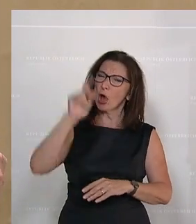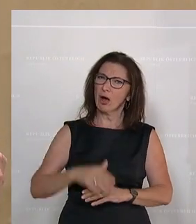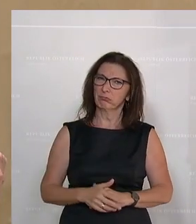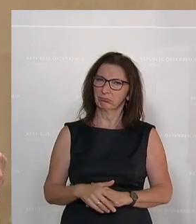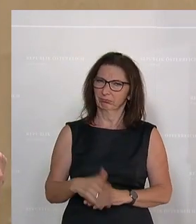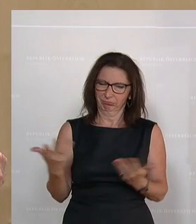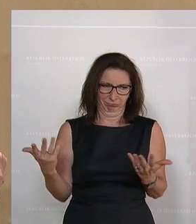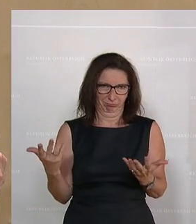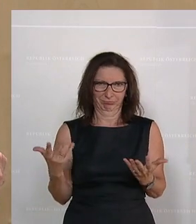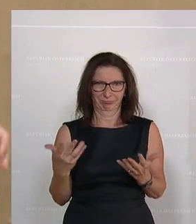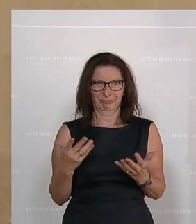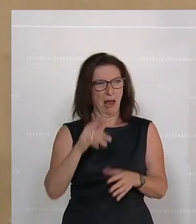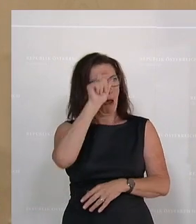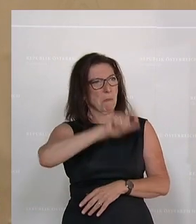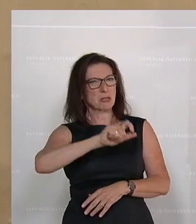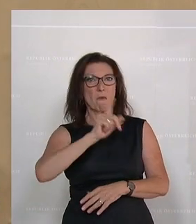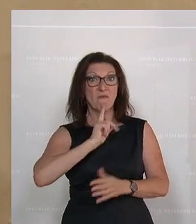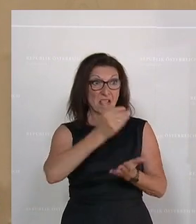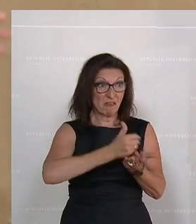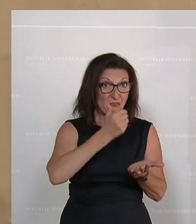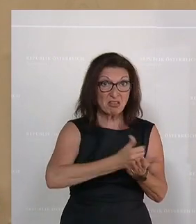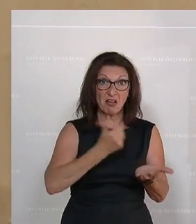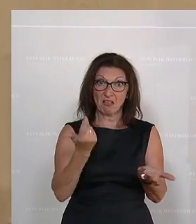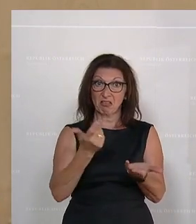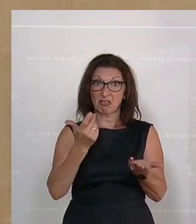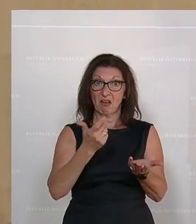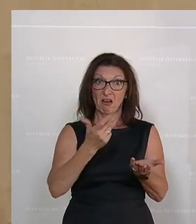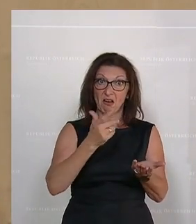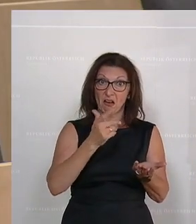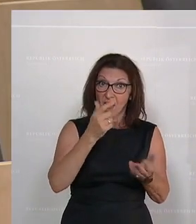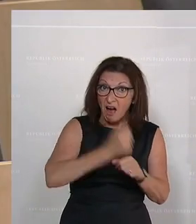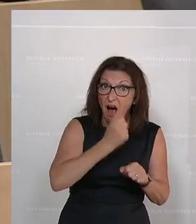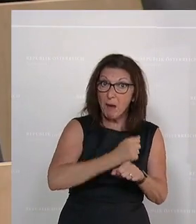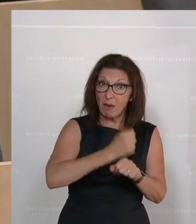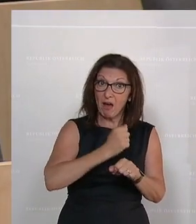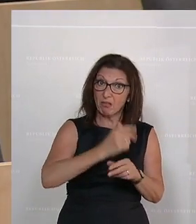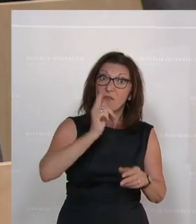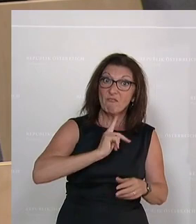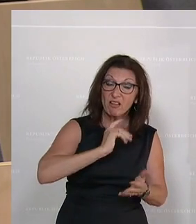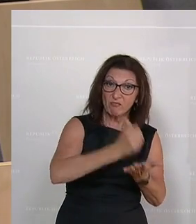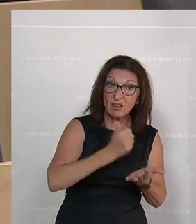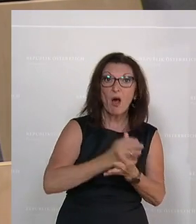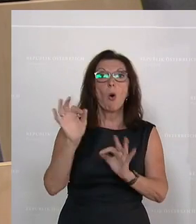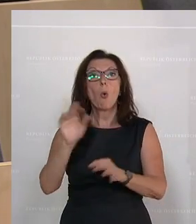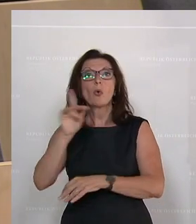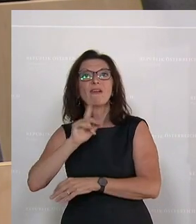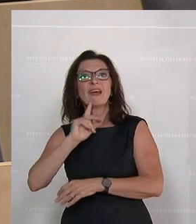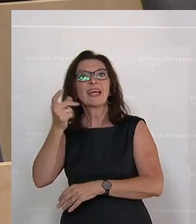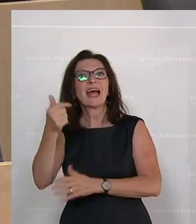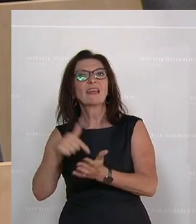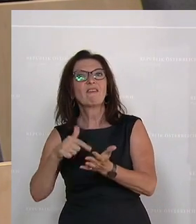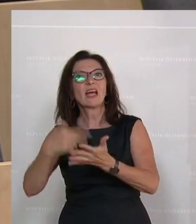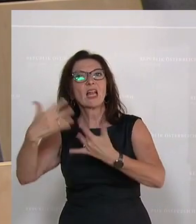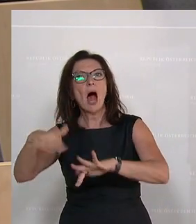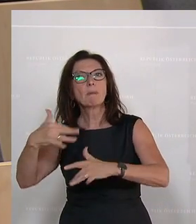jemand jetzt ein geringes einkommen hat weil er arbeitet und wenig verdient oder ob jemand wenig geld von der arbeitslosen oder von der